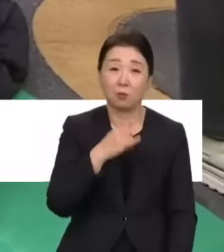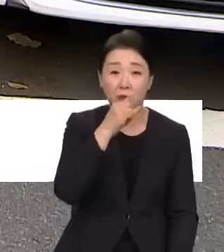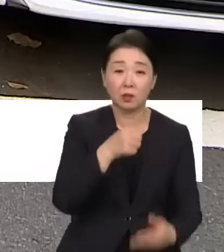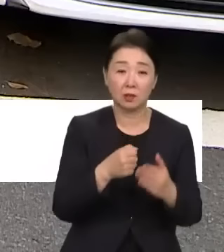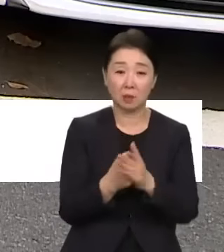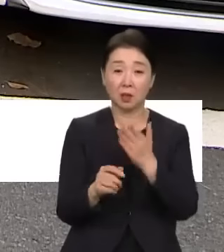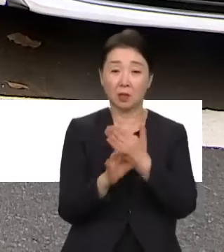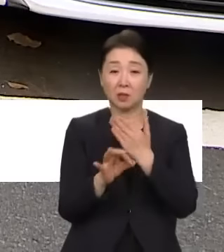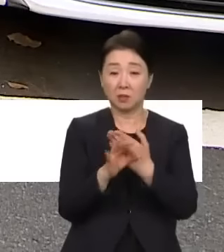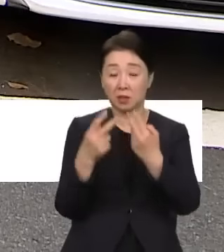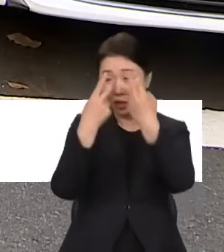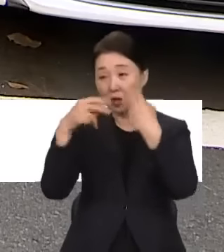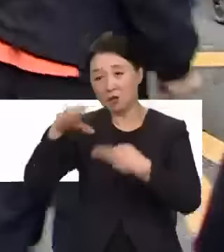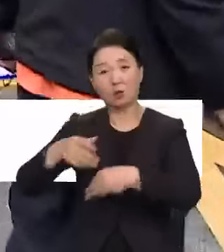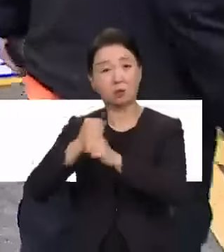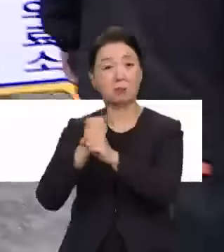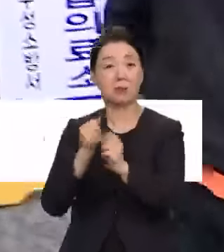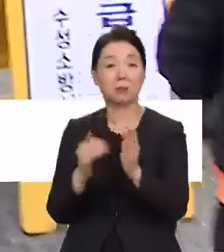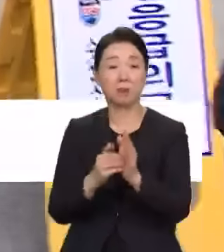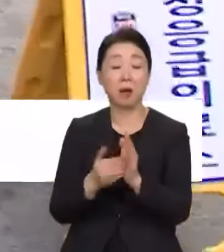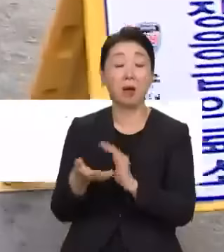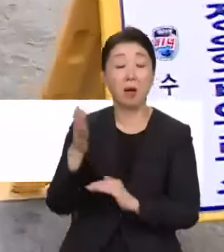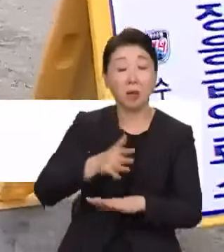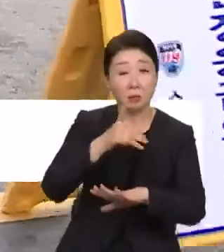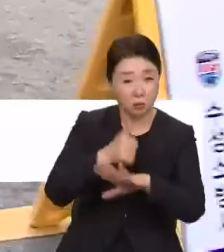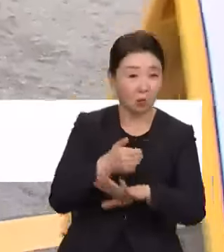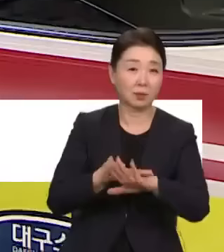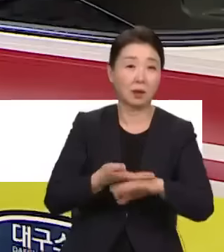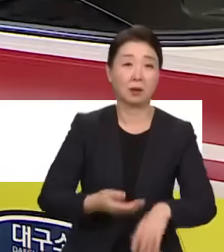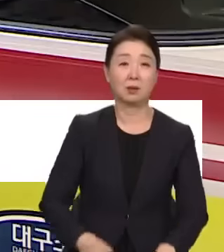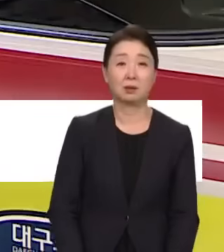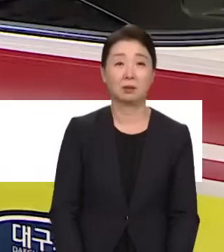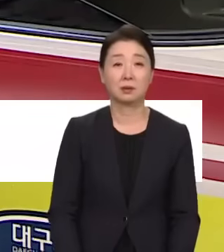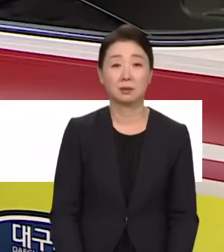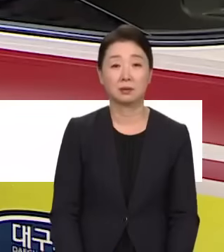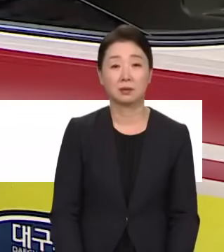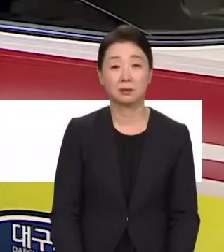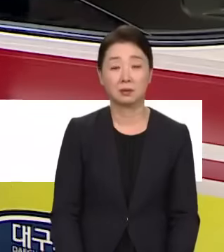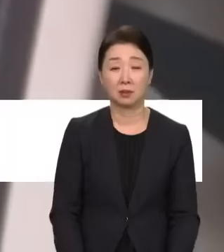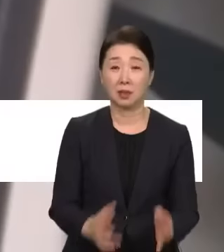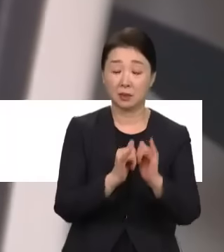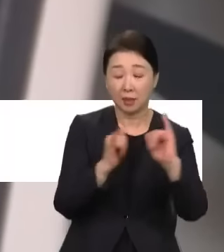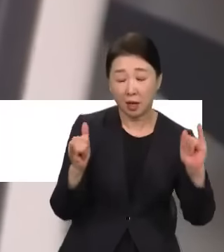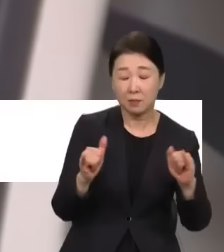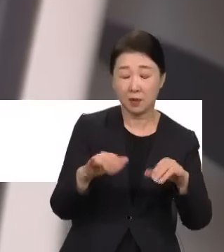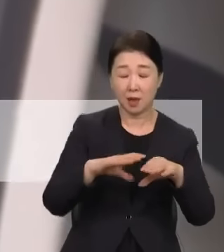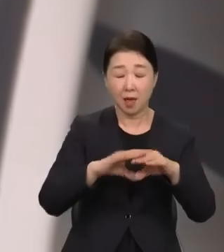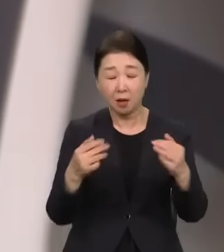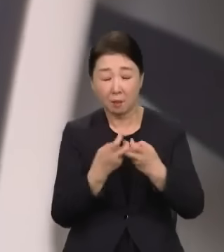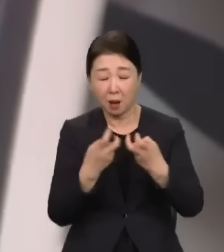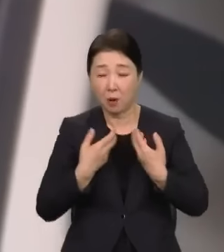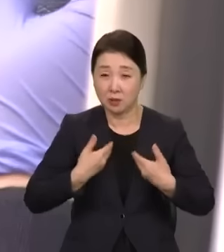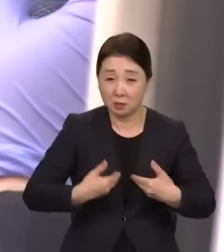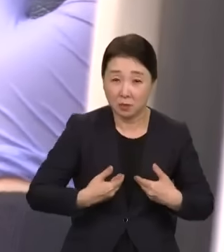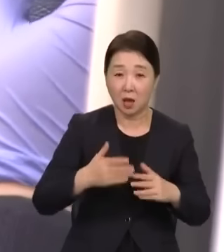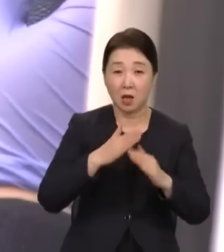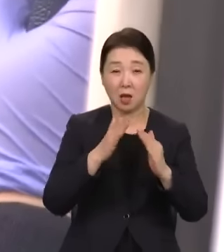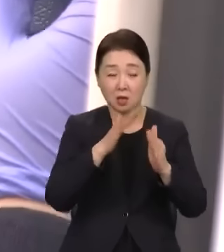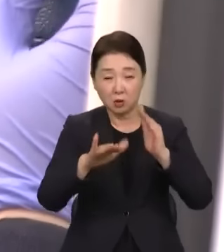임시 영안소까지 마련했습니다. 하지만 결과는 달랐습니다. 주민들의 대응은 침착했고 이웃을